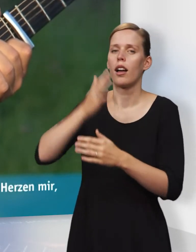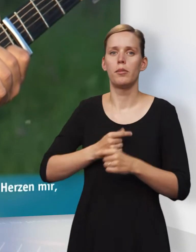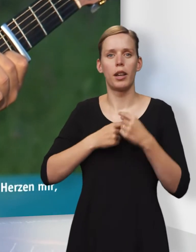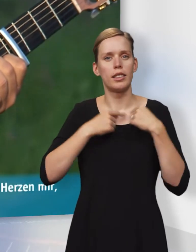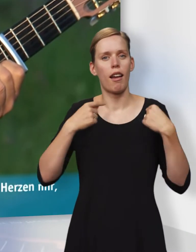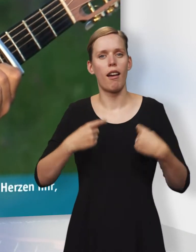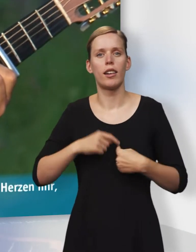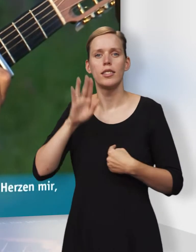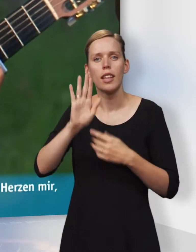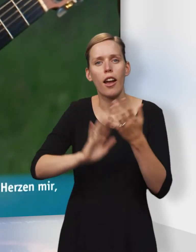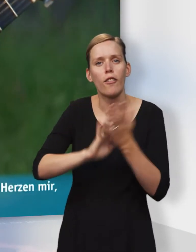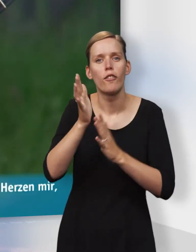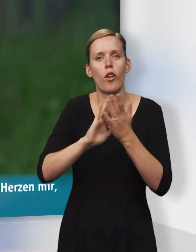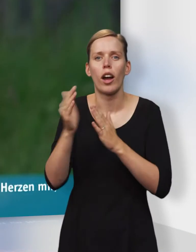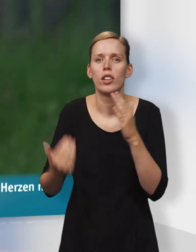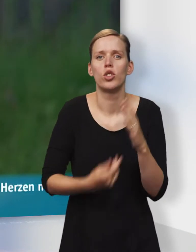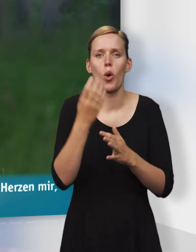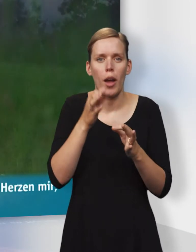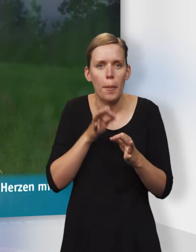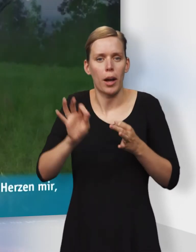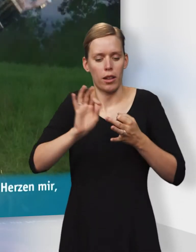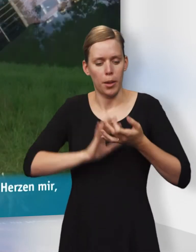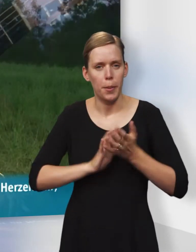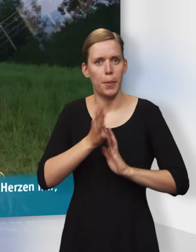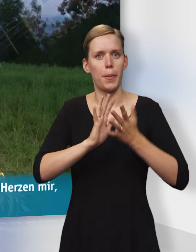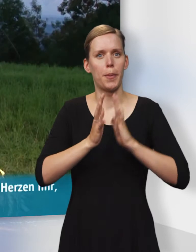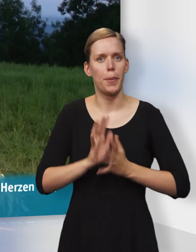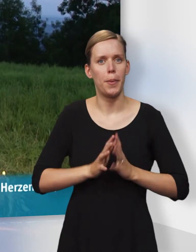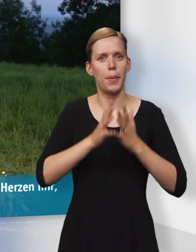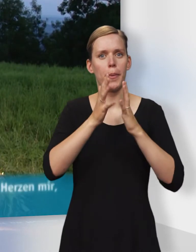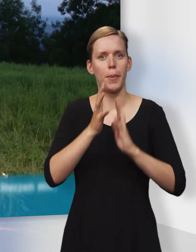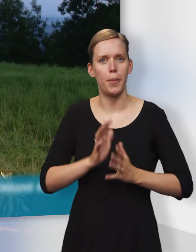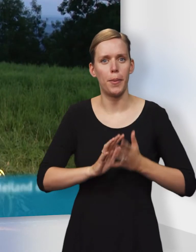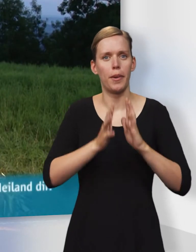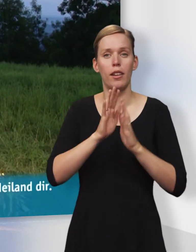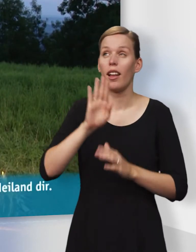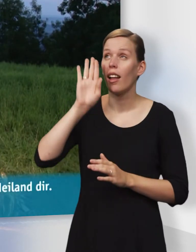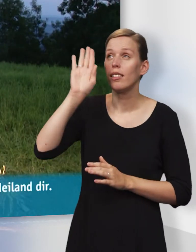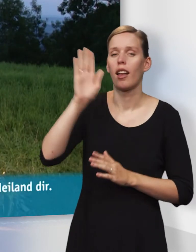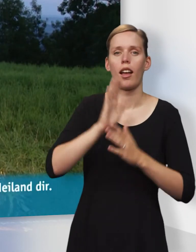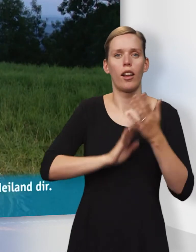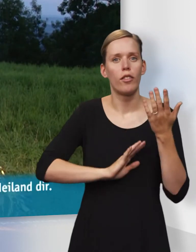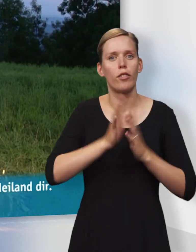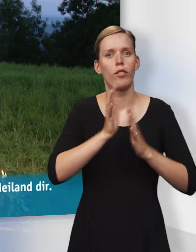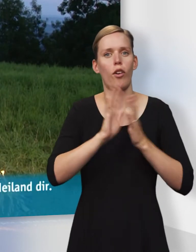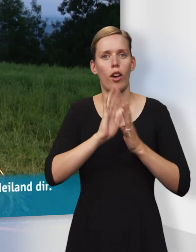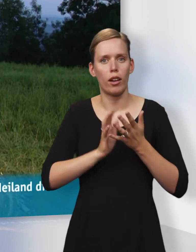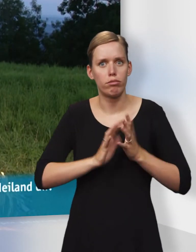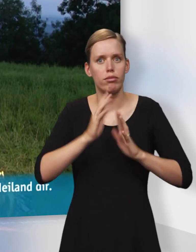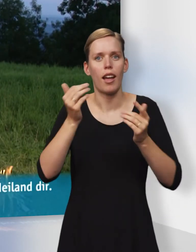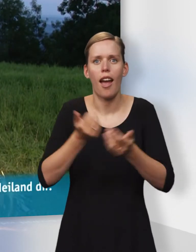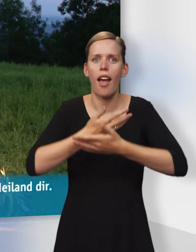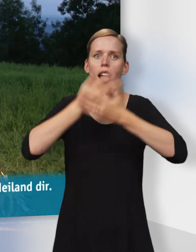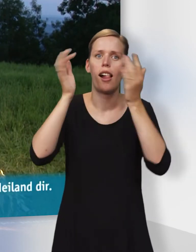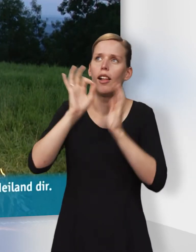Zünde an dein Feuer, Herr im Herzen mir. Herr, mög